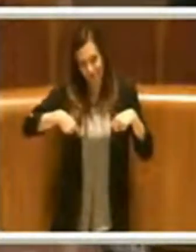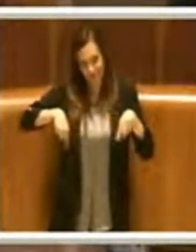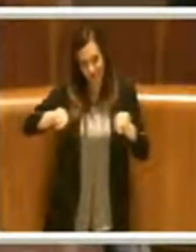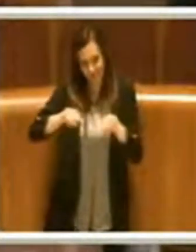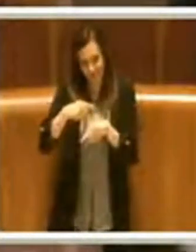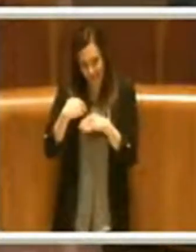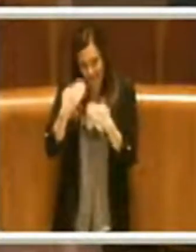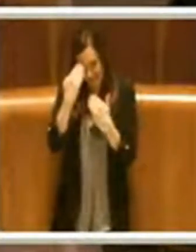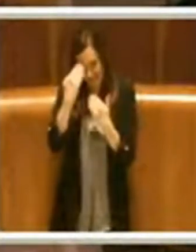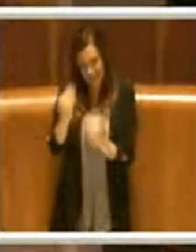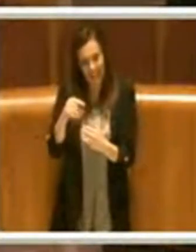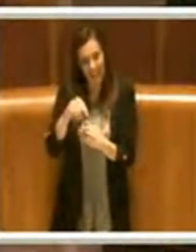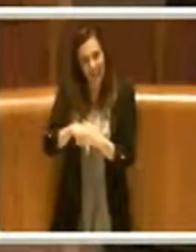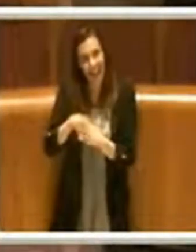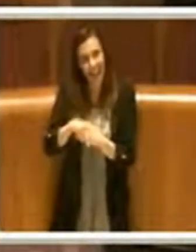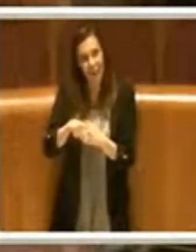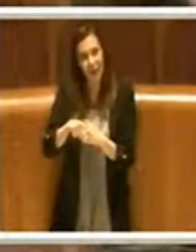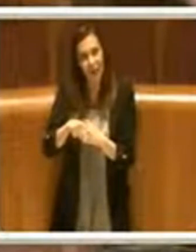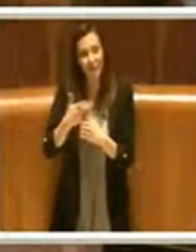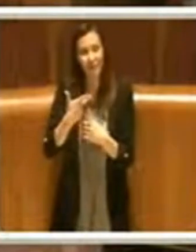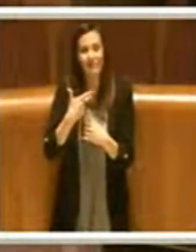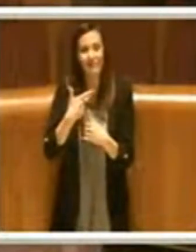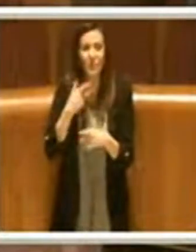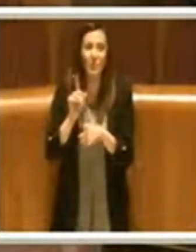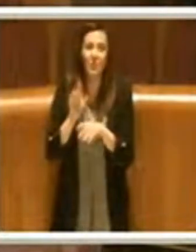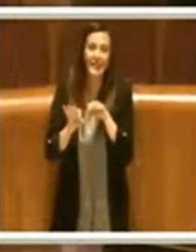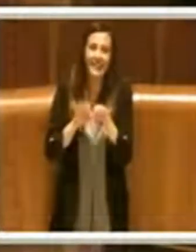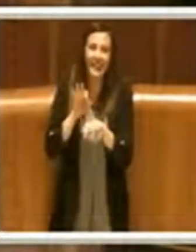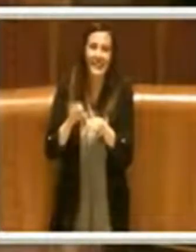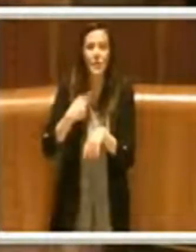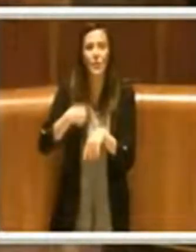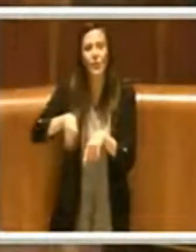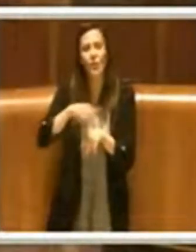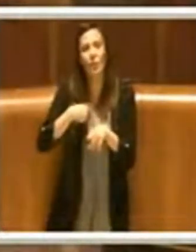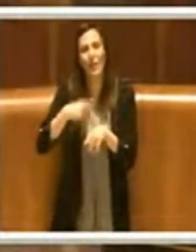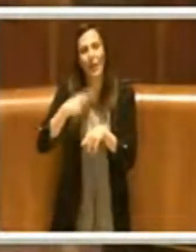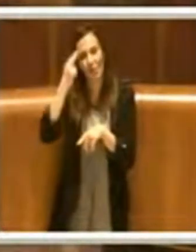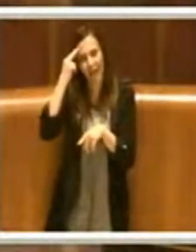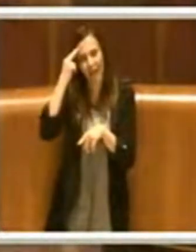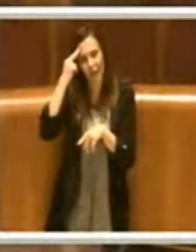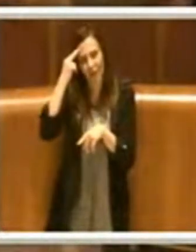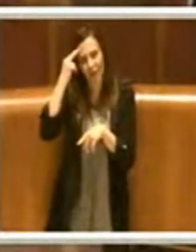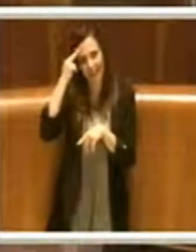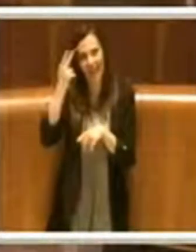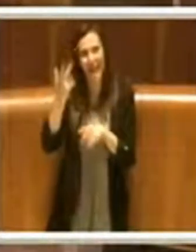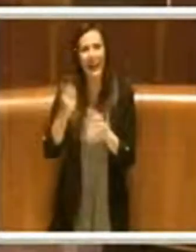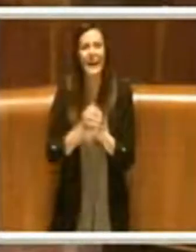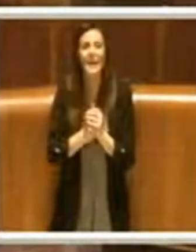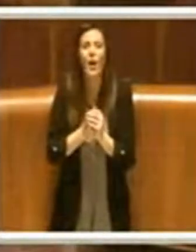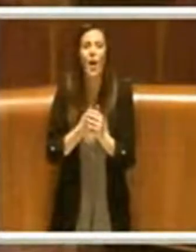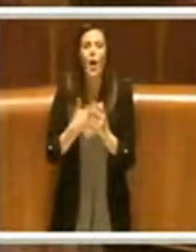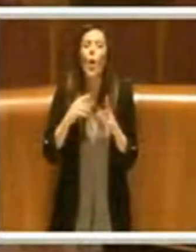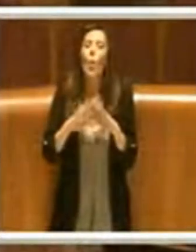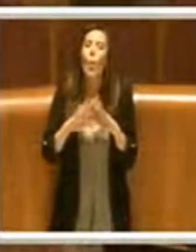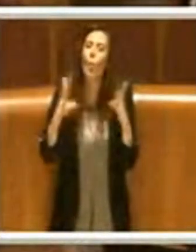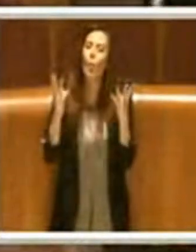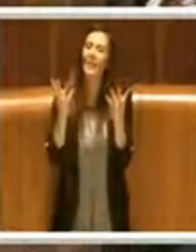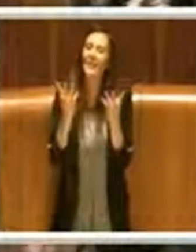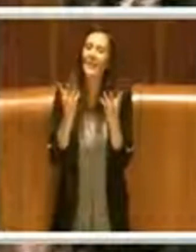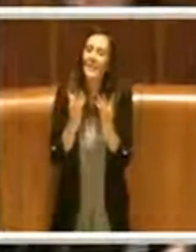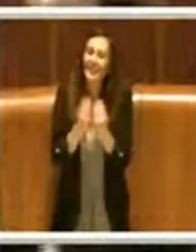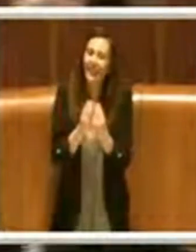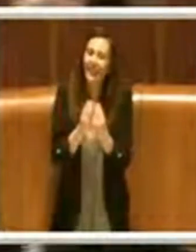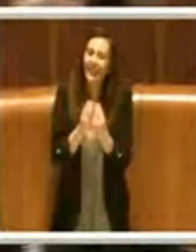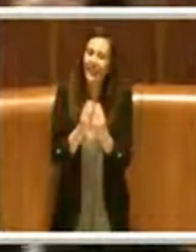questo consiglio, dobbiamo però anche ricordare, come è stato fatto, che l'unità, la consonanza che